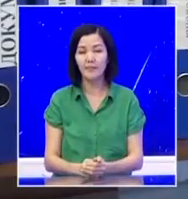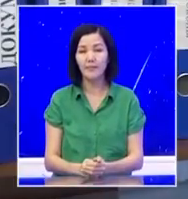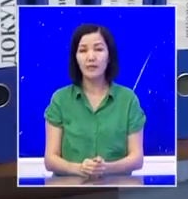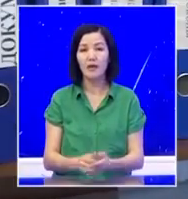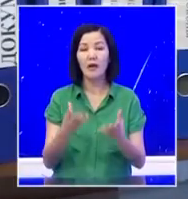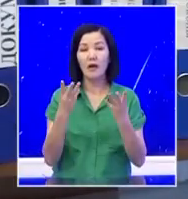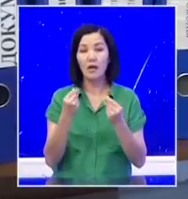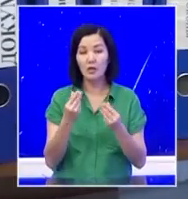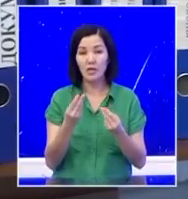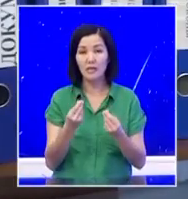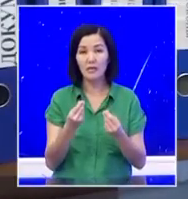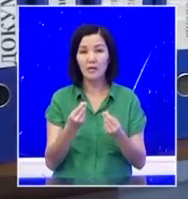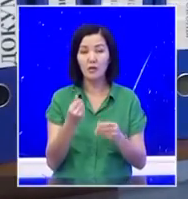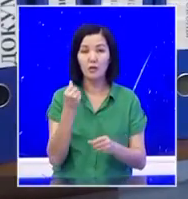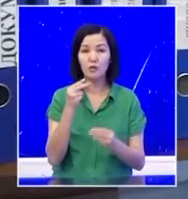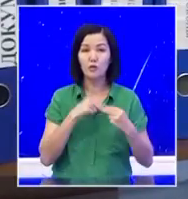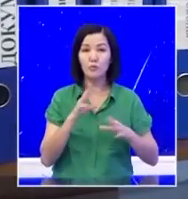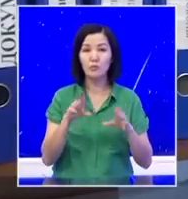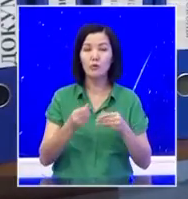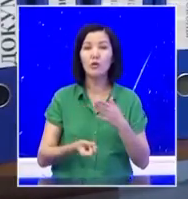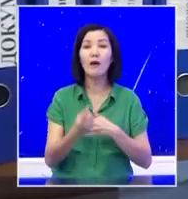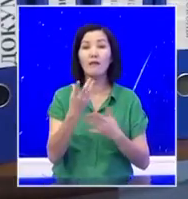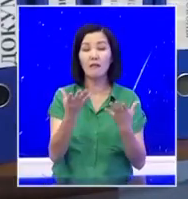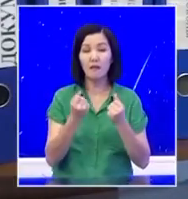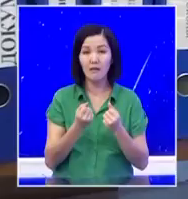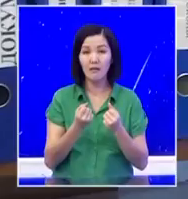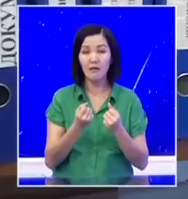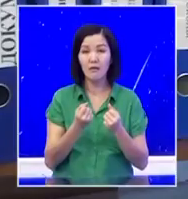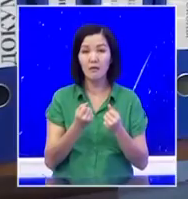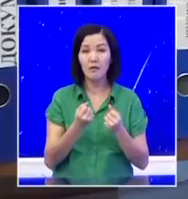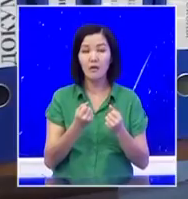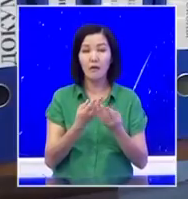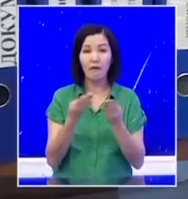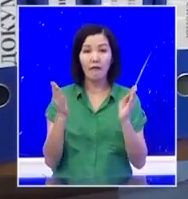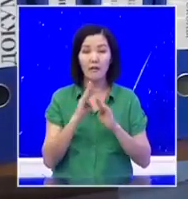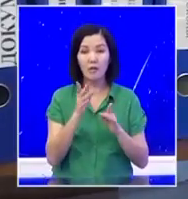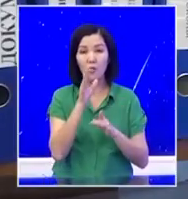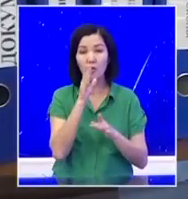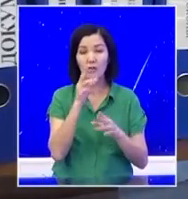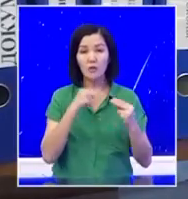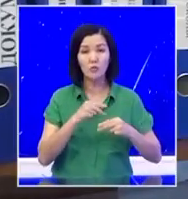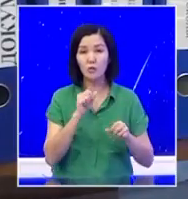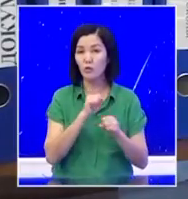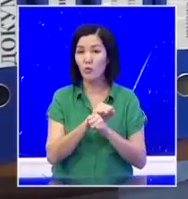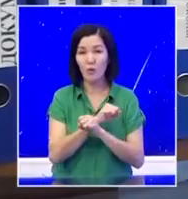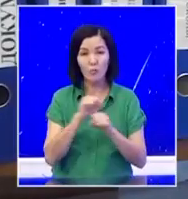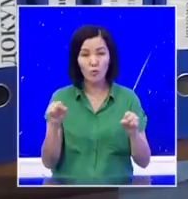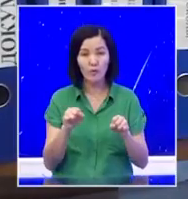ақшаны қаражатты жұмыс беруші қайдан алады? Карантин кезінде жұмыс жасауға болмайды. Балабақшаның кірісі тек